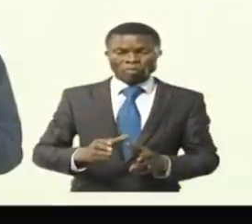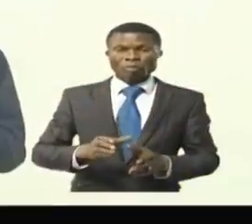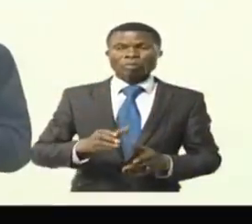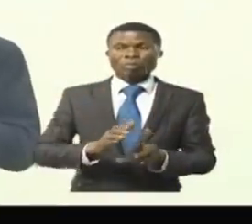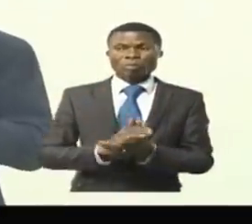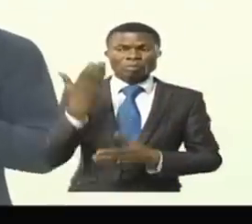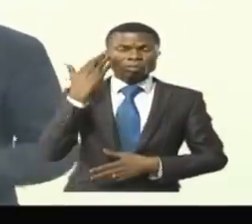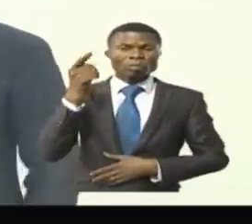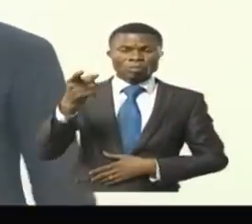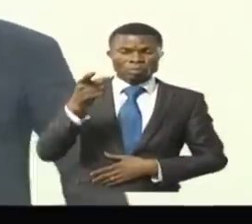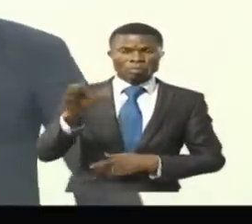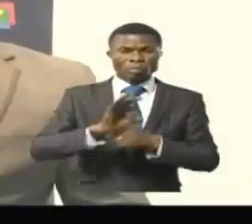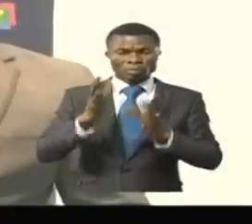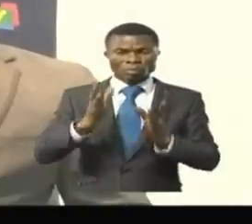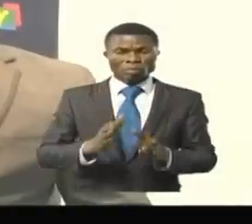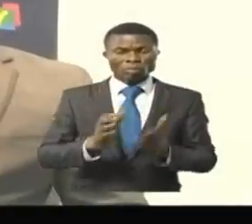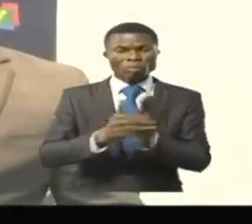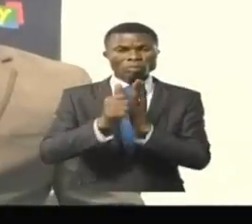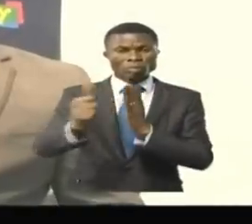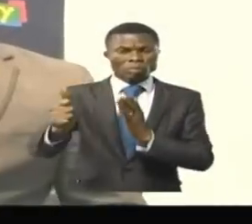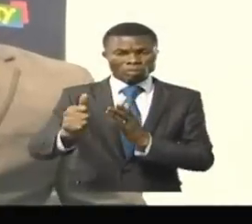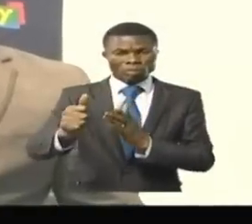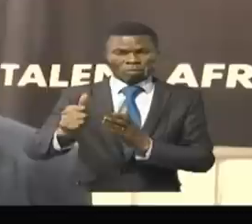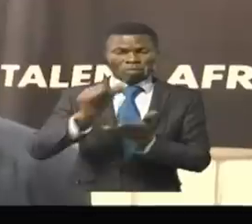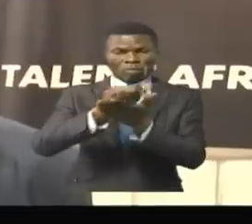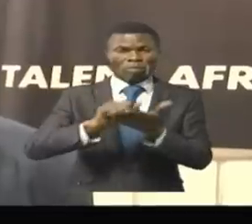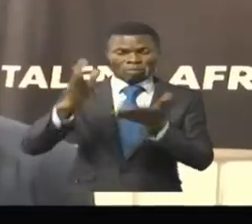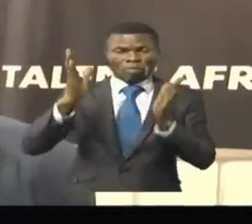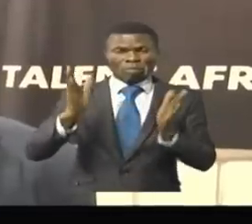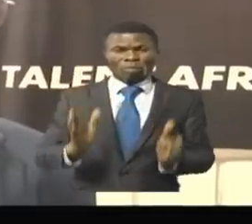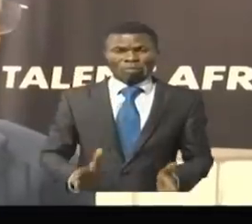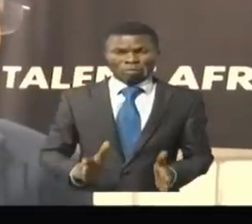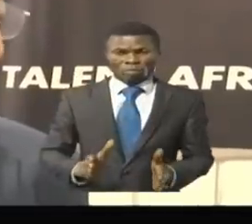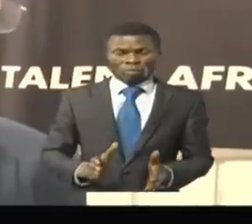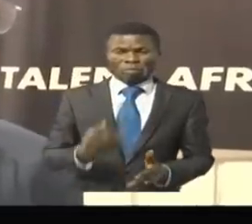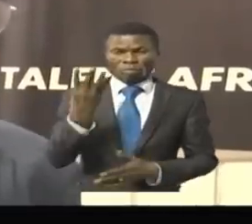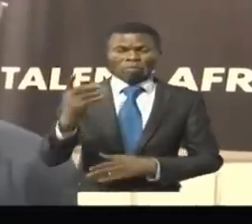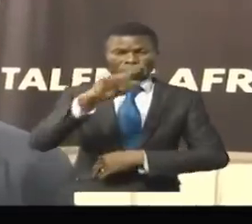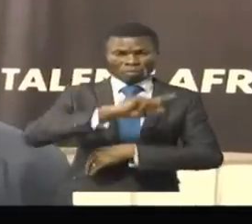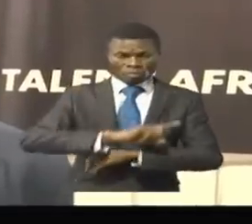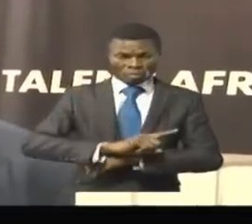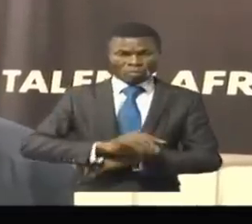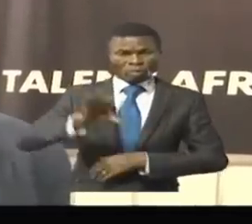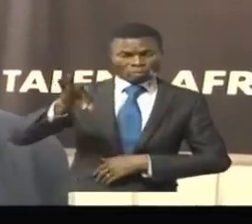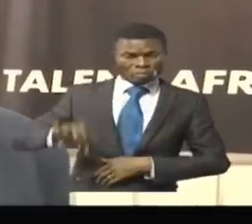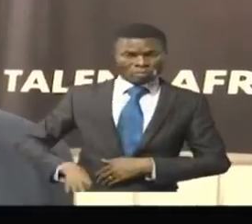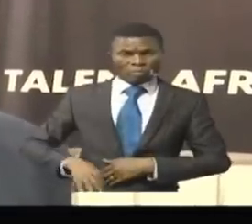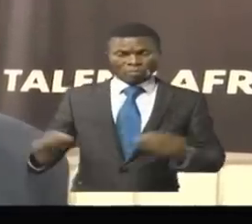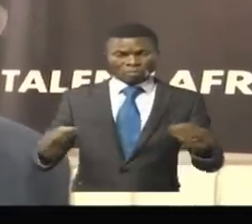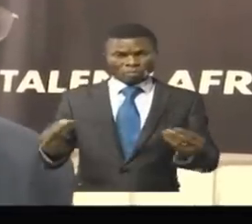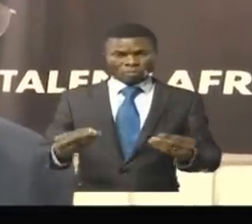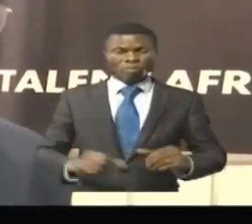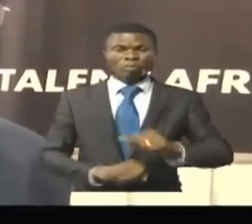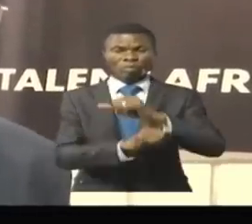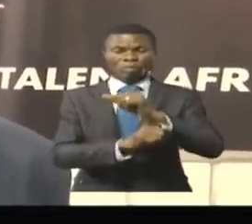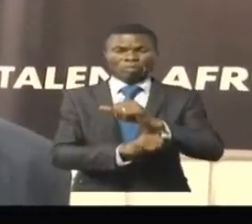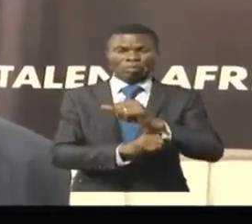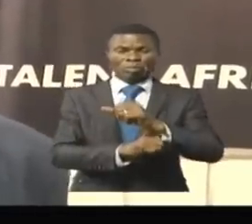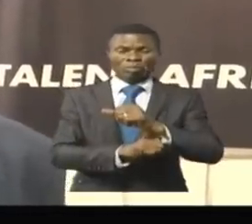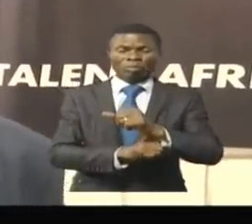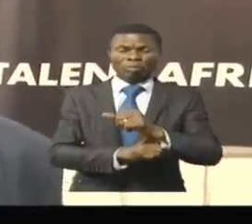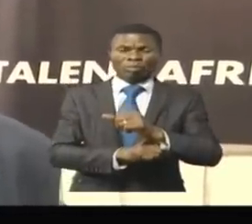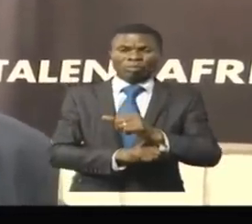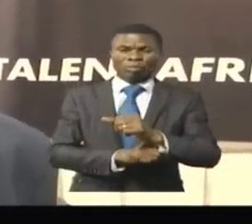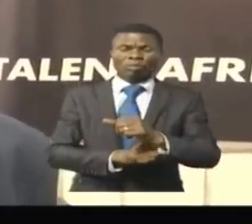Mbouya parle plutôt de la qualité de séminariste. Si ces 4 jours ont été profitables, c'est aussi grâce à l'assiduité